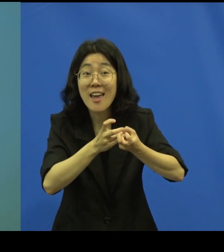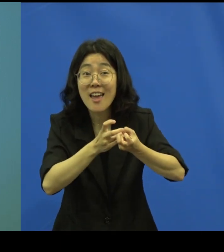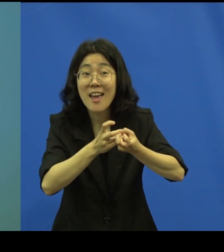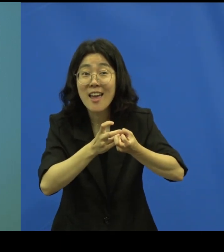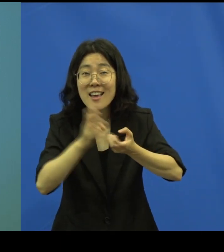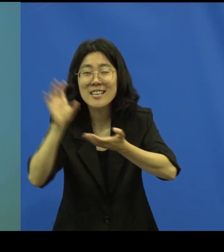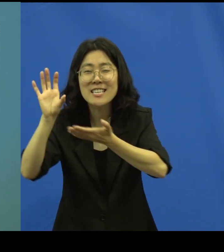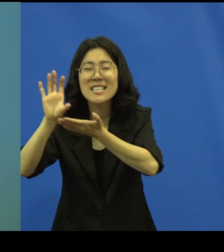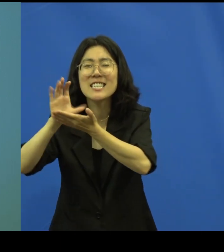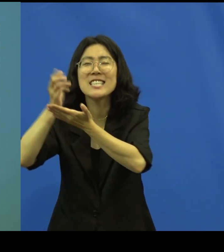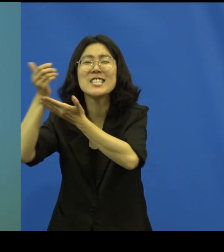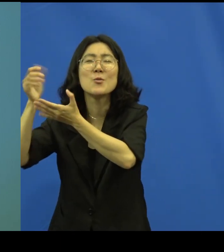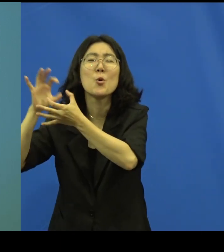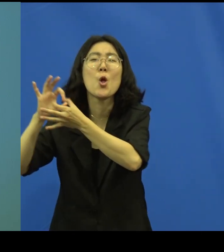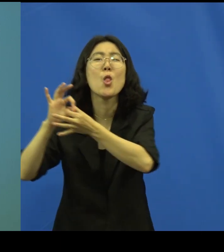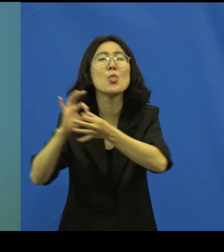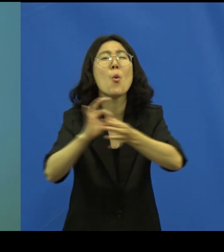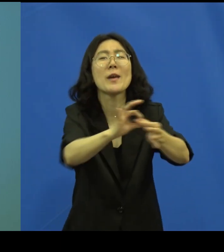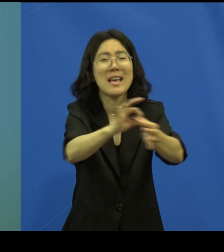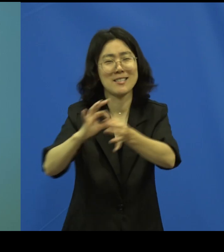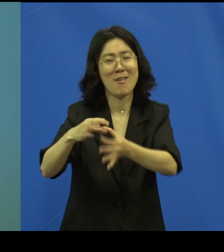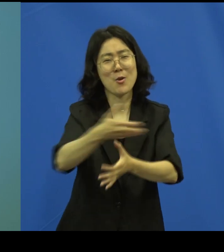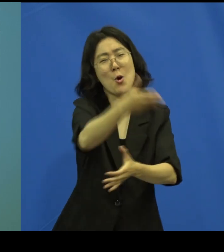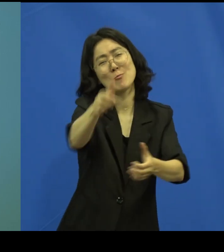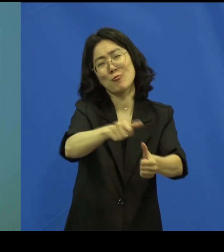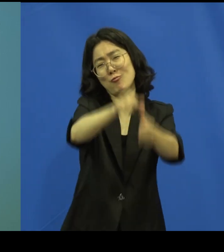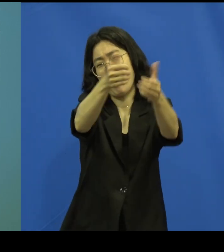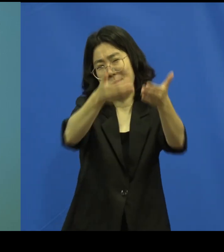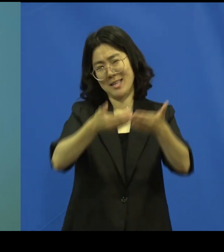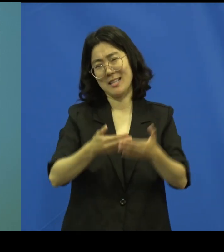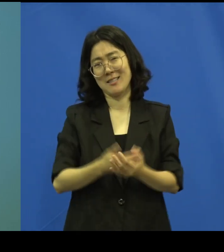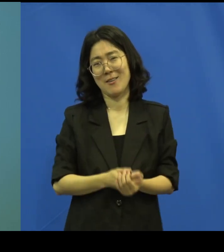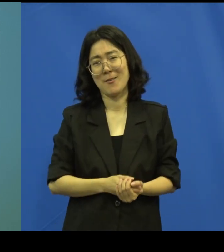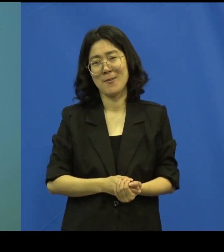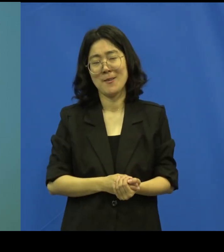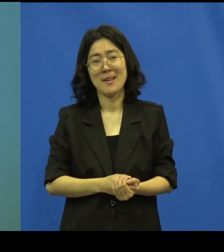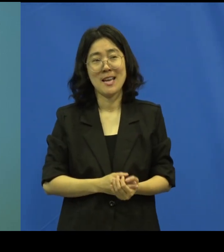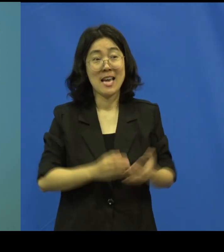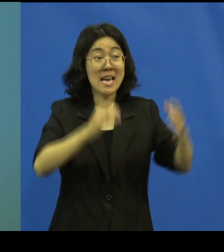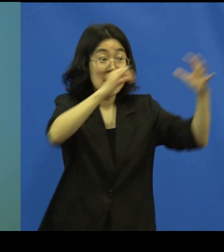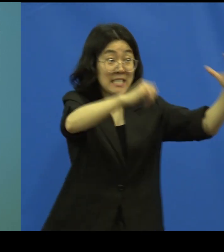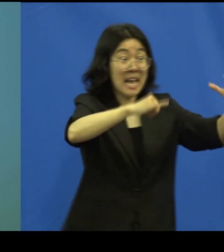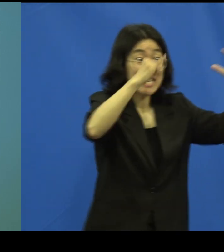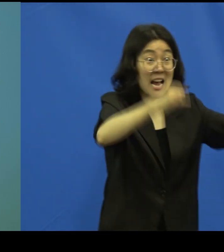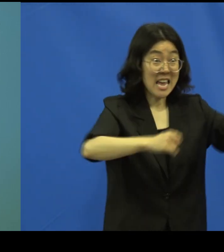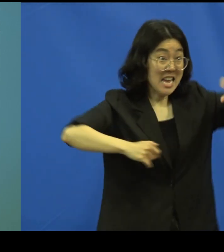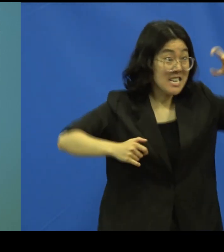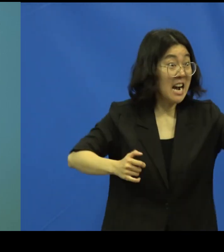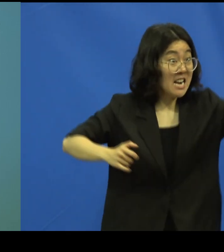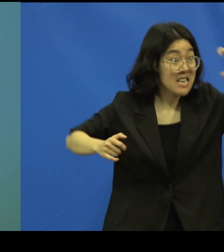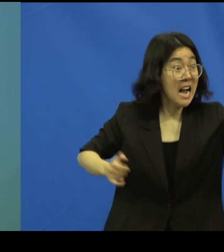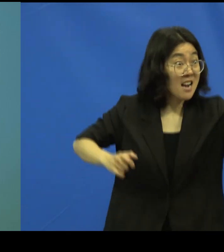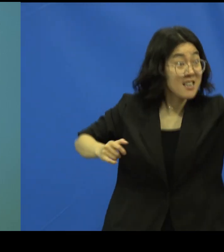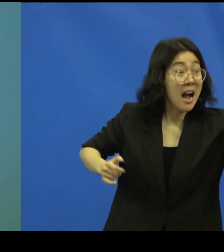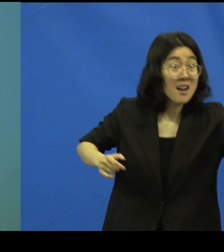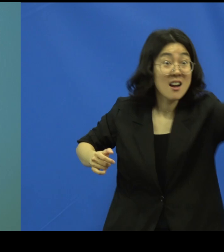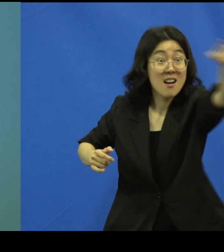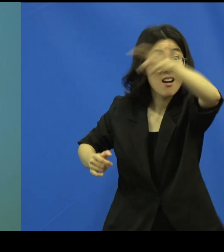그리스도로부터 나왔어요. 힘을 얘기하죠. 세상의 모든 악보다 더 강하신 분, 어떤